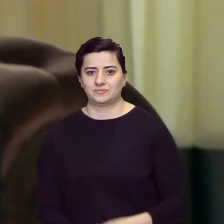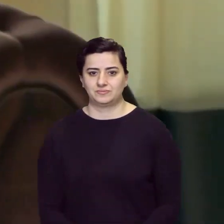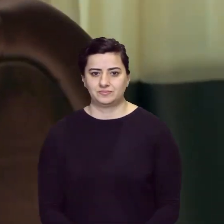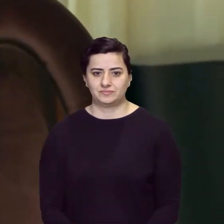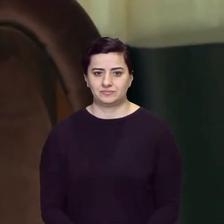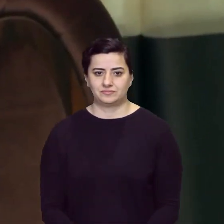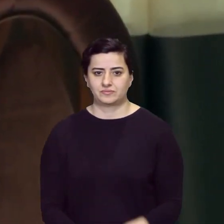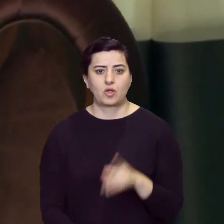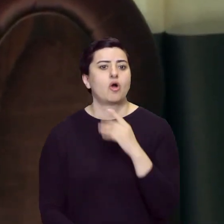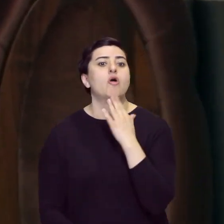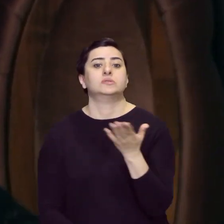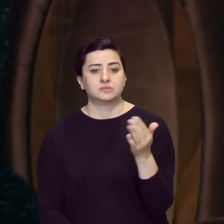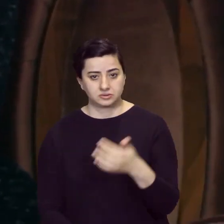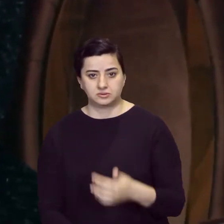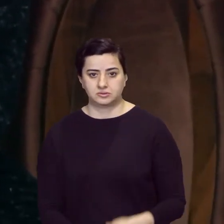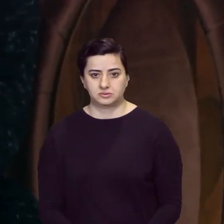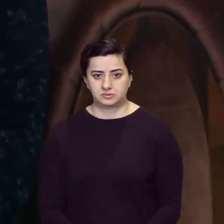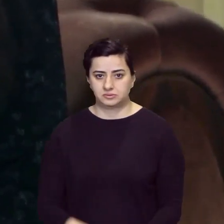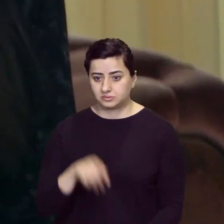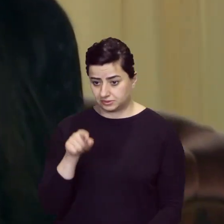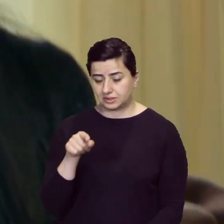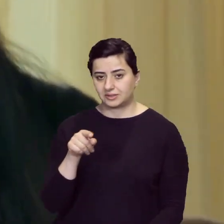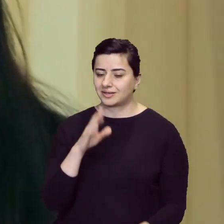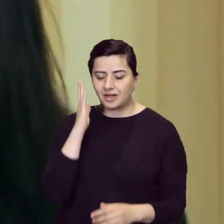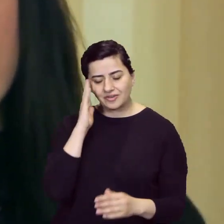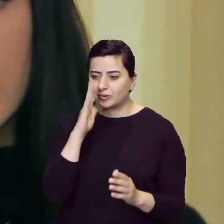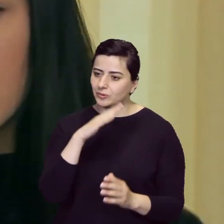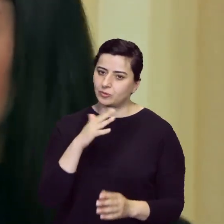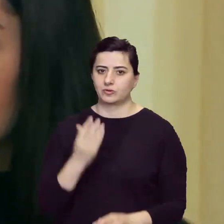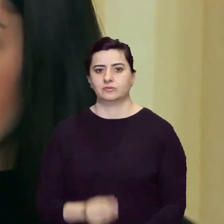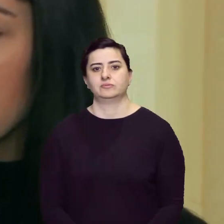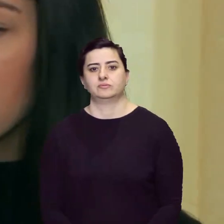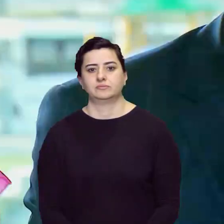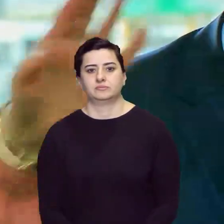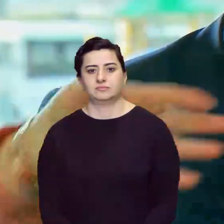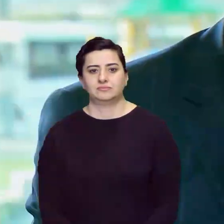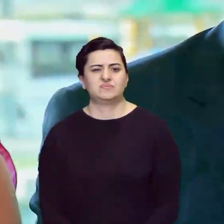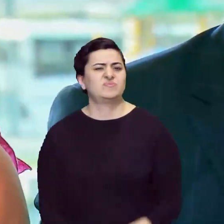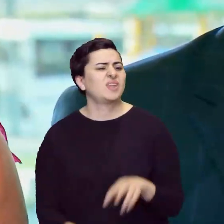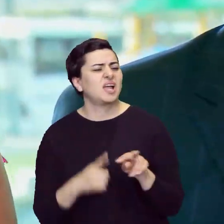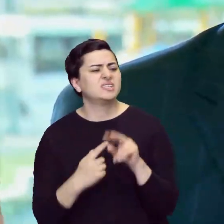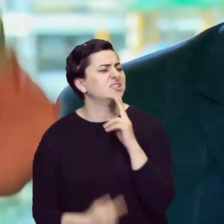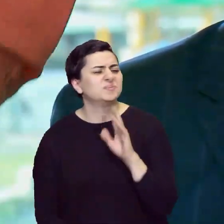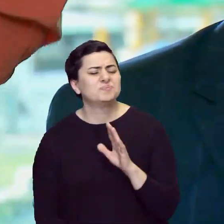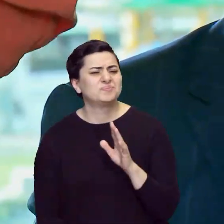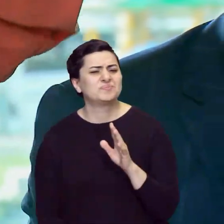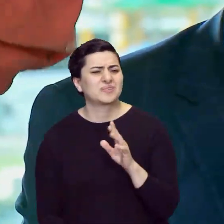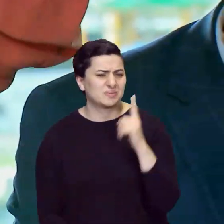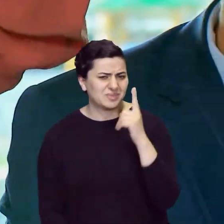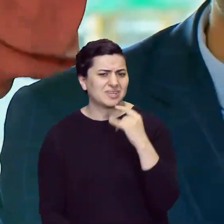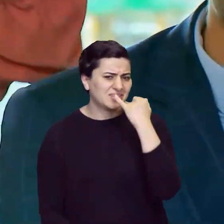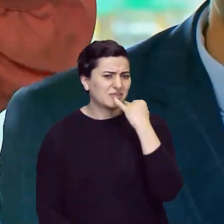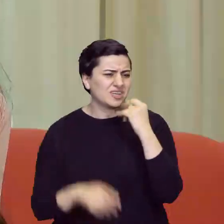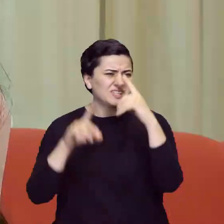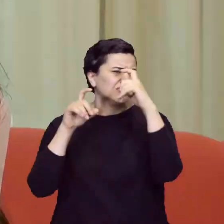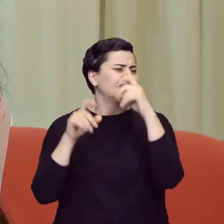At. Olur mu öyle? At. Sen de yasla başını omuzuna. Ayşe kızım. Hani böyle bir telefonla